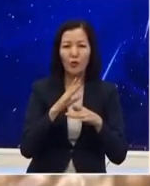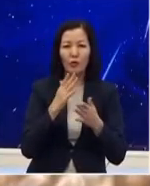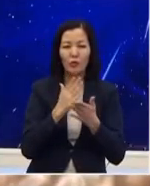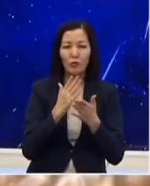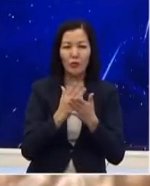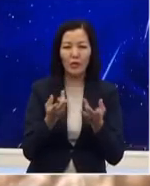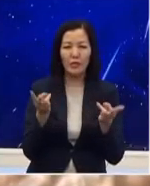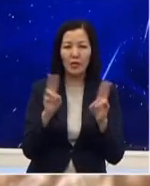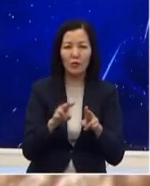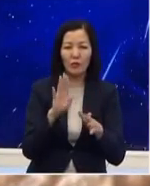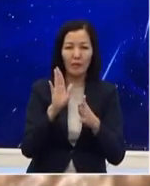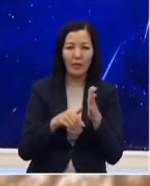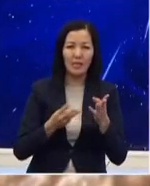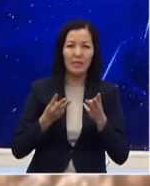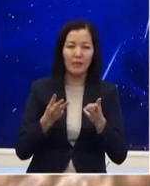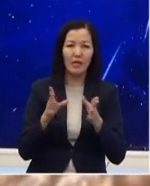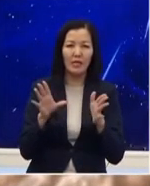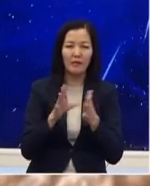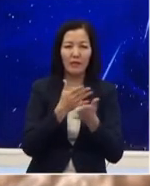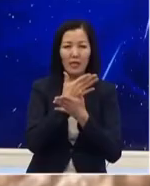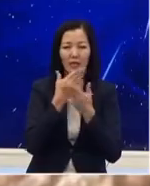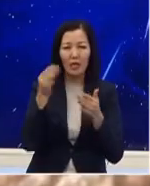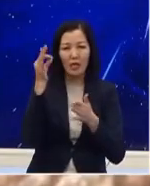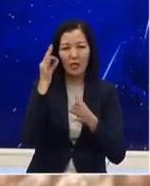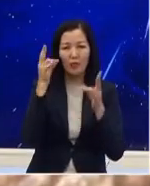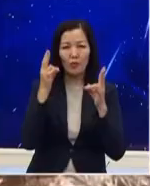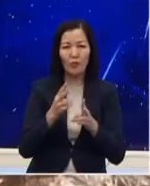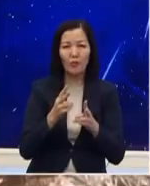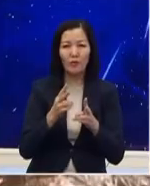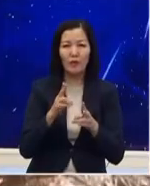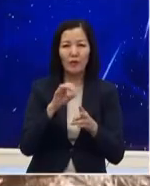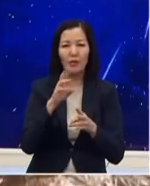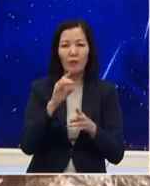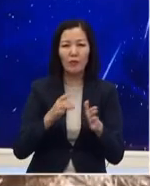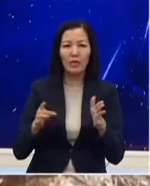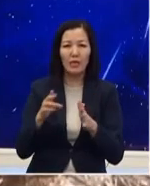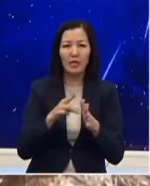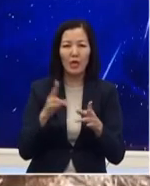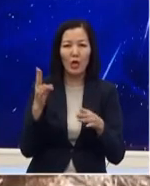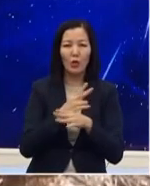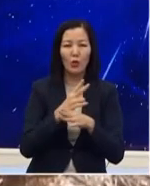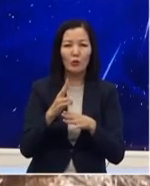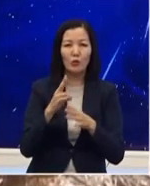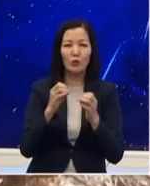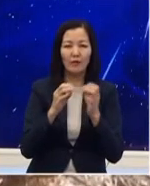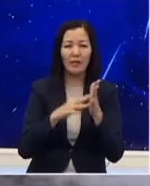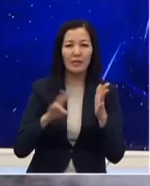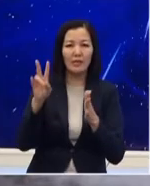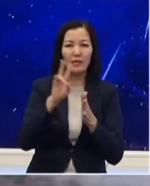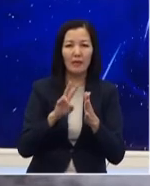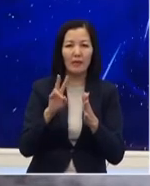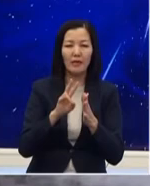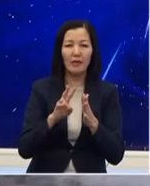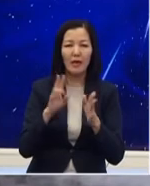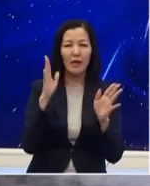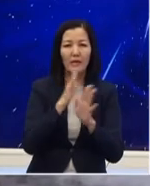еще остаются без тепла и света. Напомним, стихия обрушилась на Приморский край в ночь на 19 ноября.